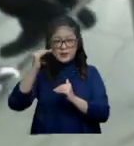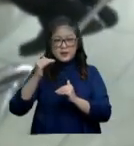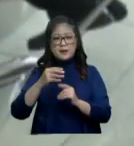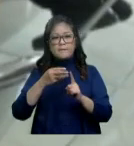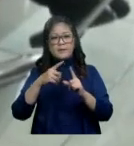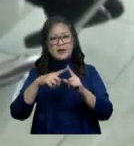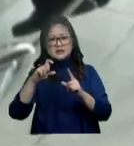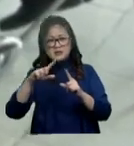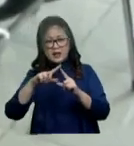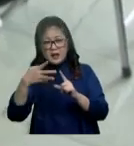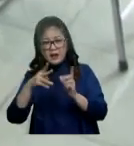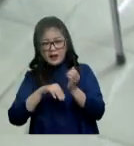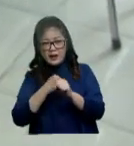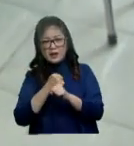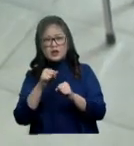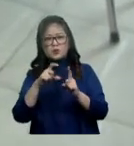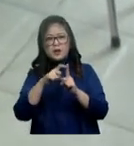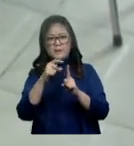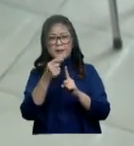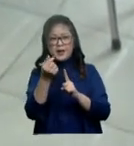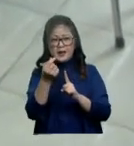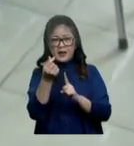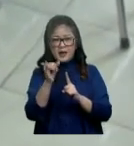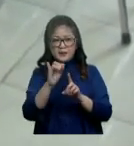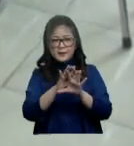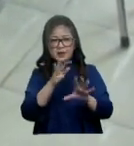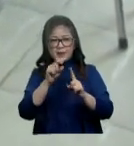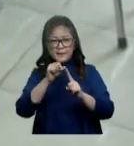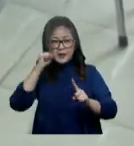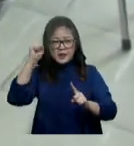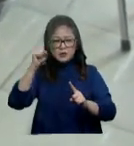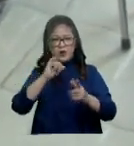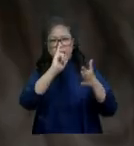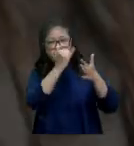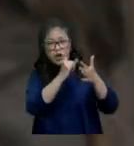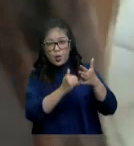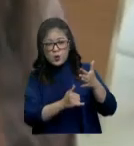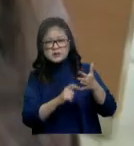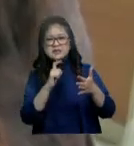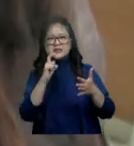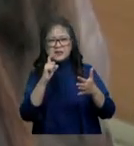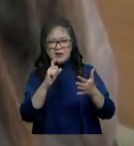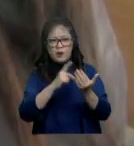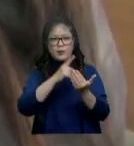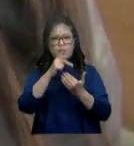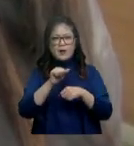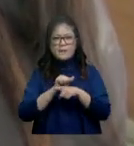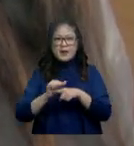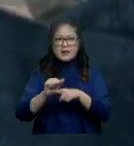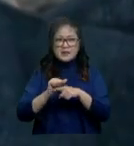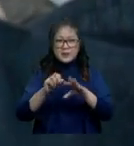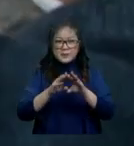bacalah DPR RI Partai perindo menambahkan Pemerintah perlu mengevaluasi secara berkala program pelatihan tenaga kerja yang telah